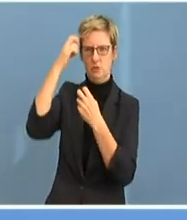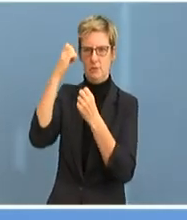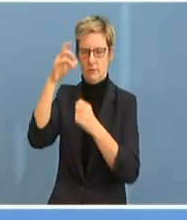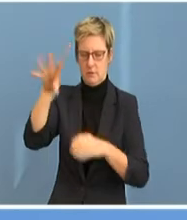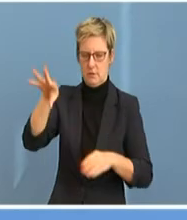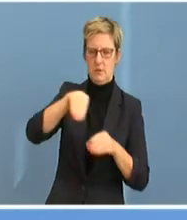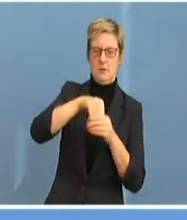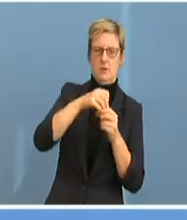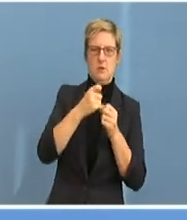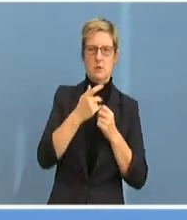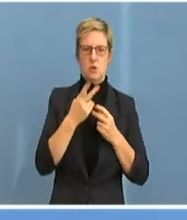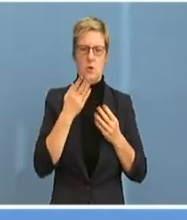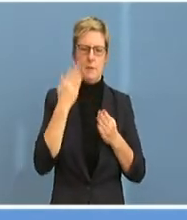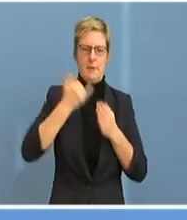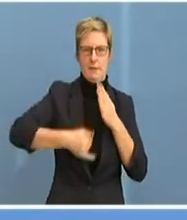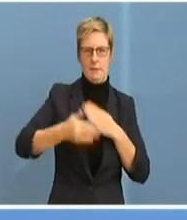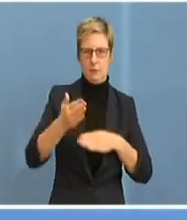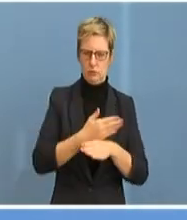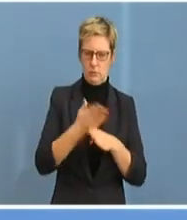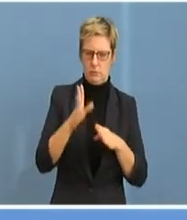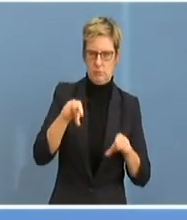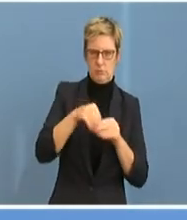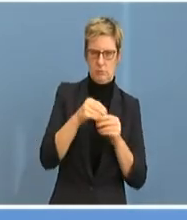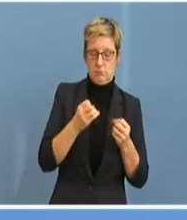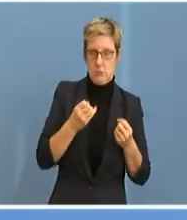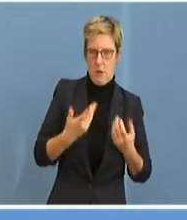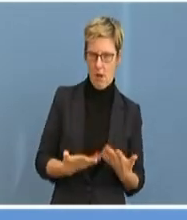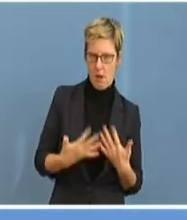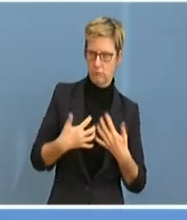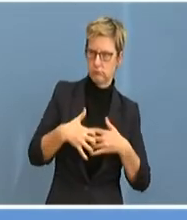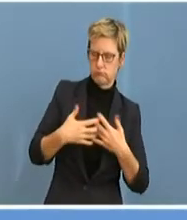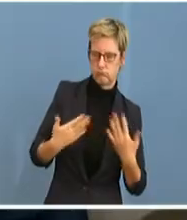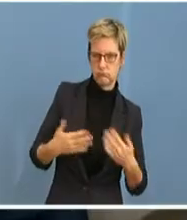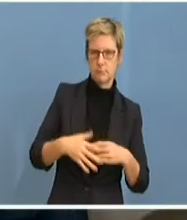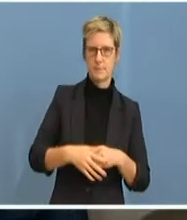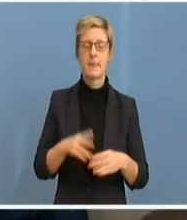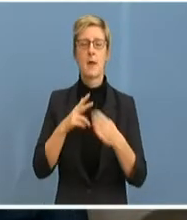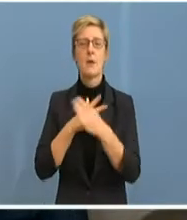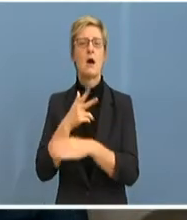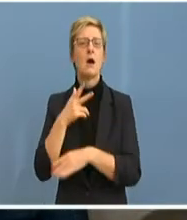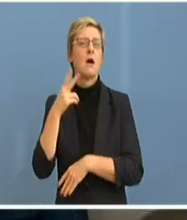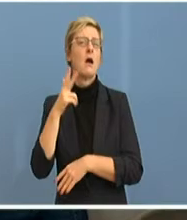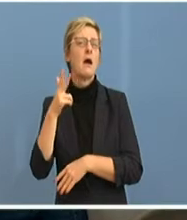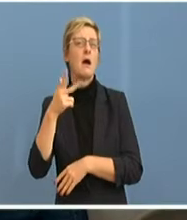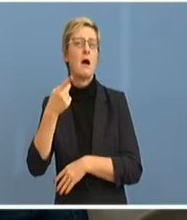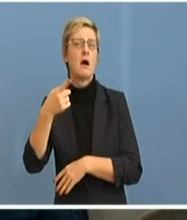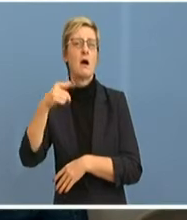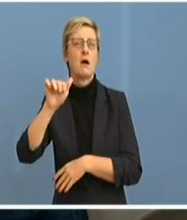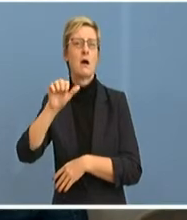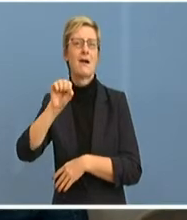Überlegungen. Dennoch die Nachfrage, die Kritik sowohl von Herrn Gassen als auch